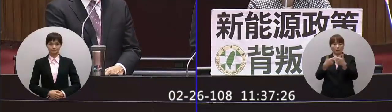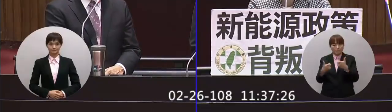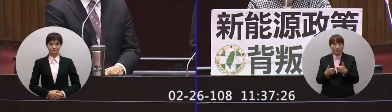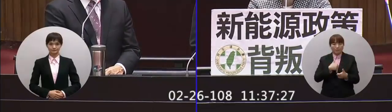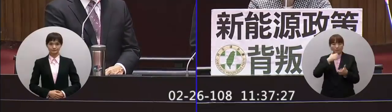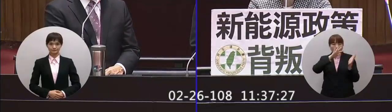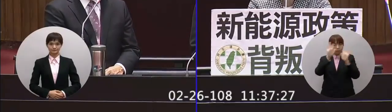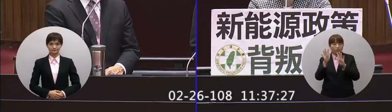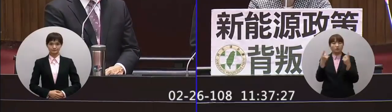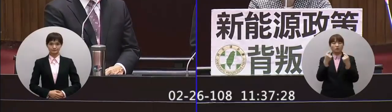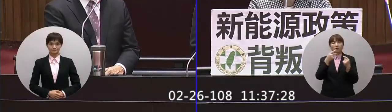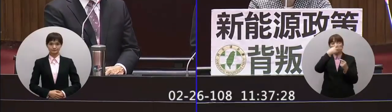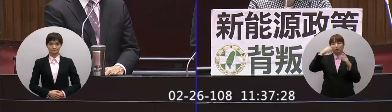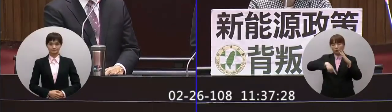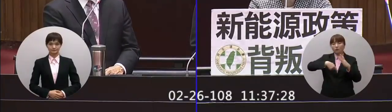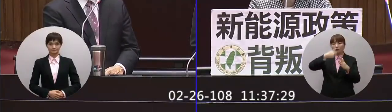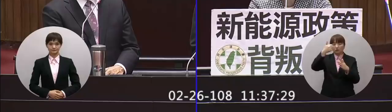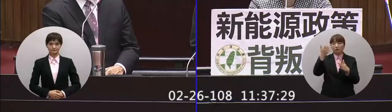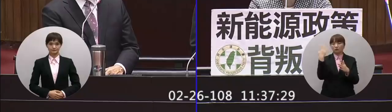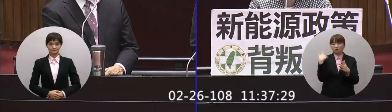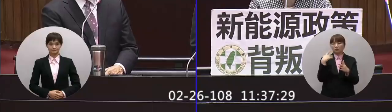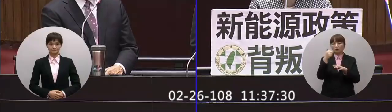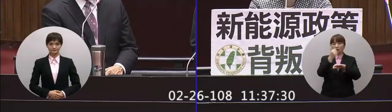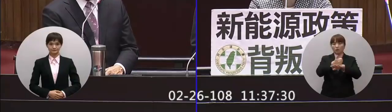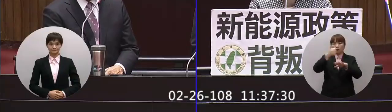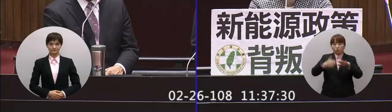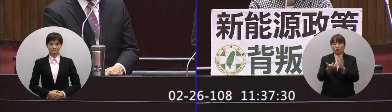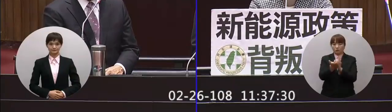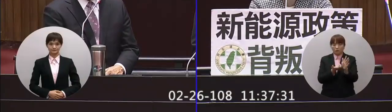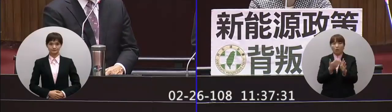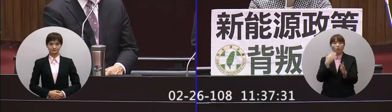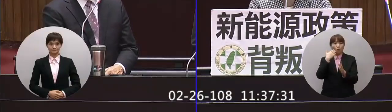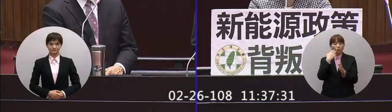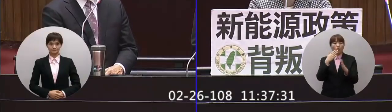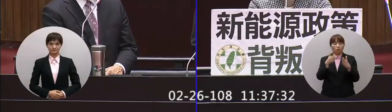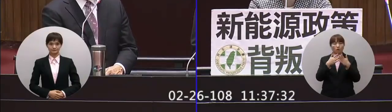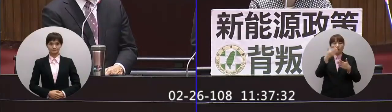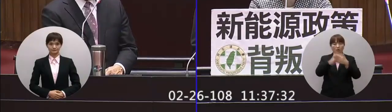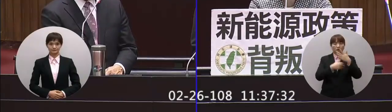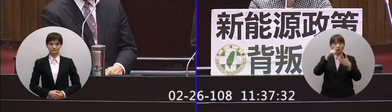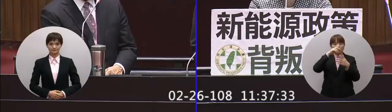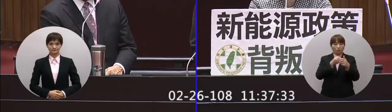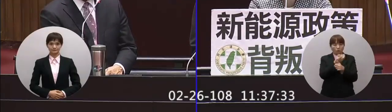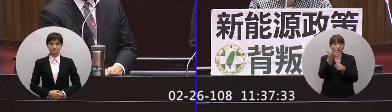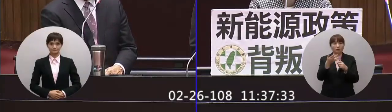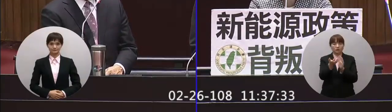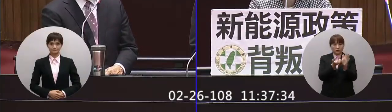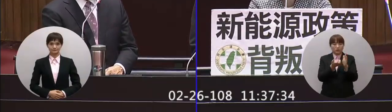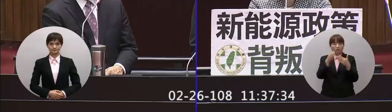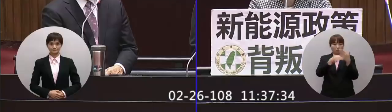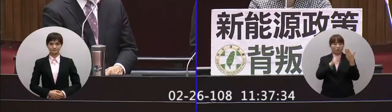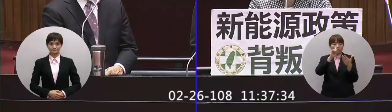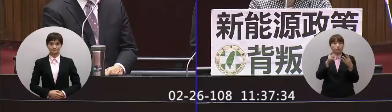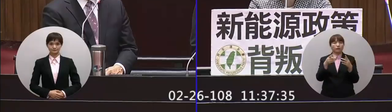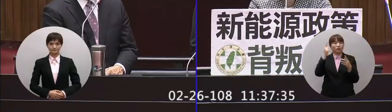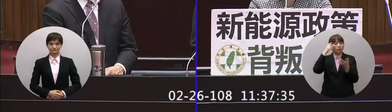张来看待。连赖清德院长他自己要卸任的时候都说，如果要减少空污为前提的话，他认